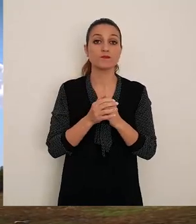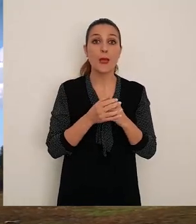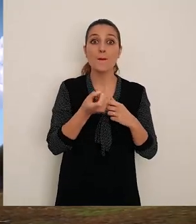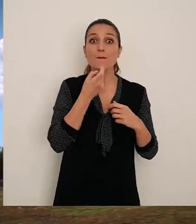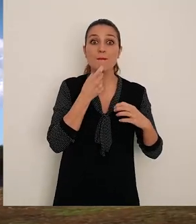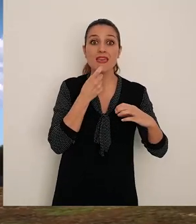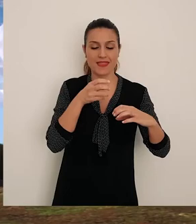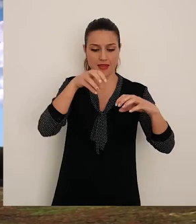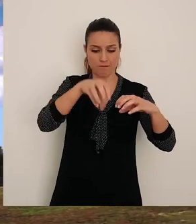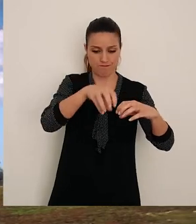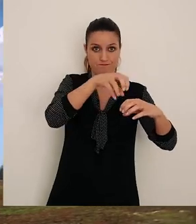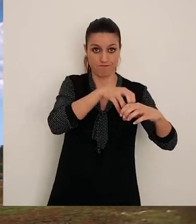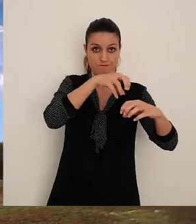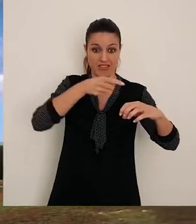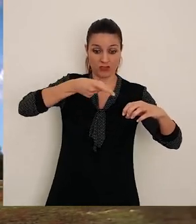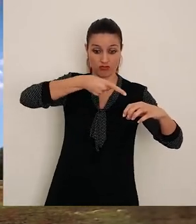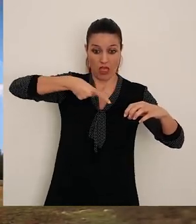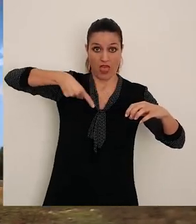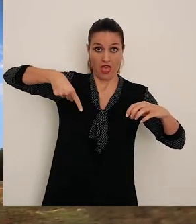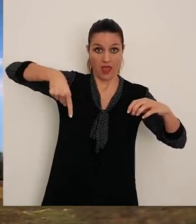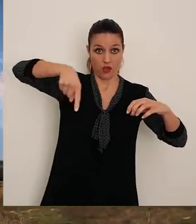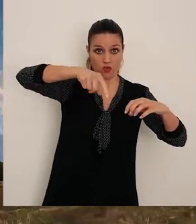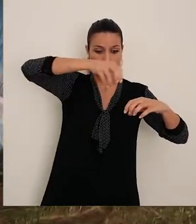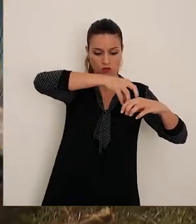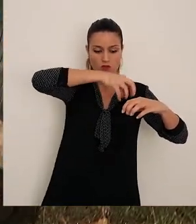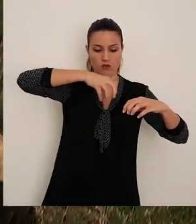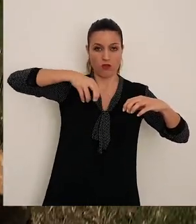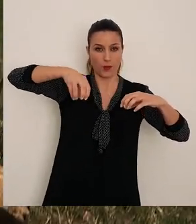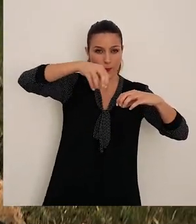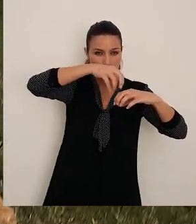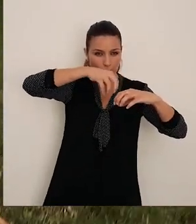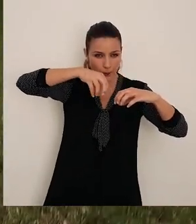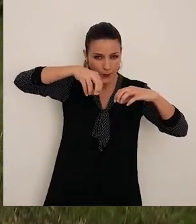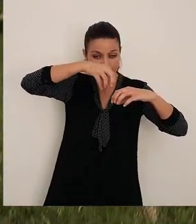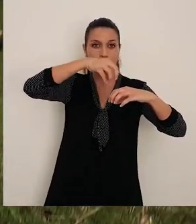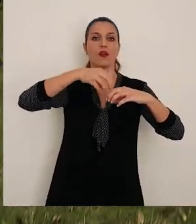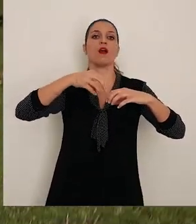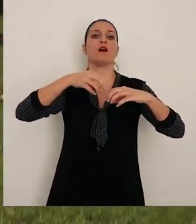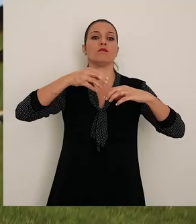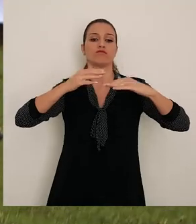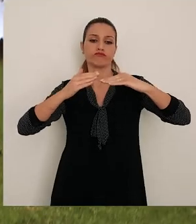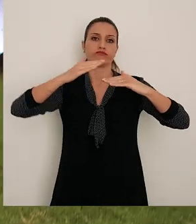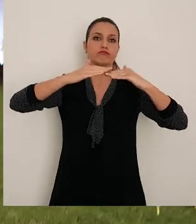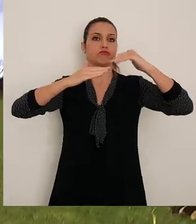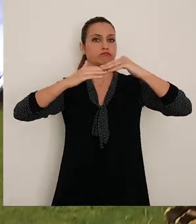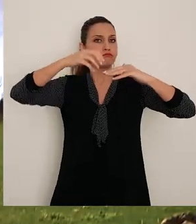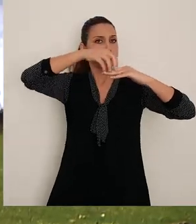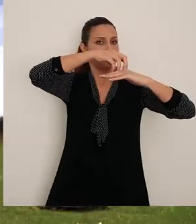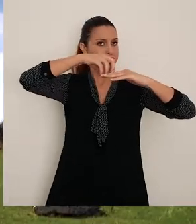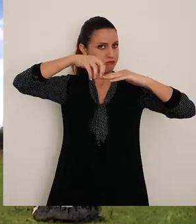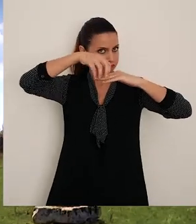Le pietre vive venivano disposte in cerchi concentrici a formare circonferenze sempre più piccole e impilate le une sulle